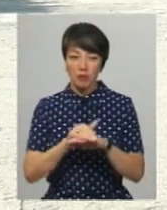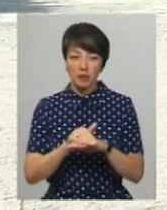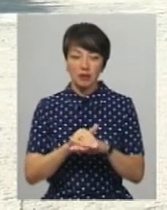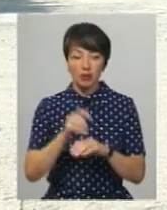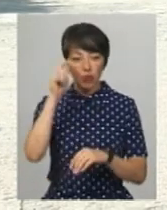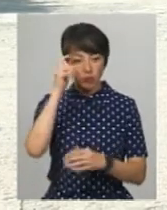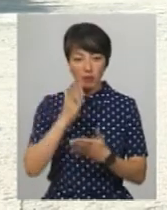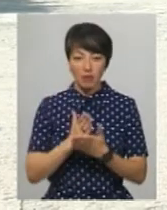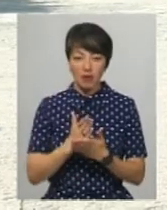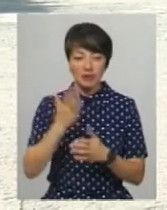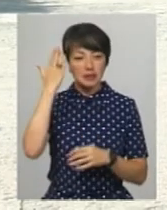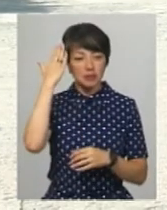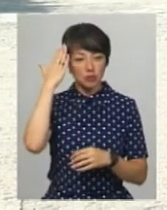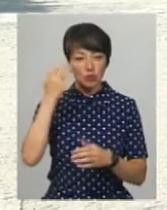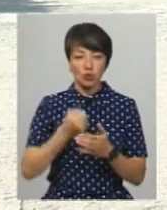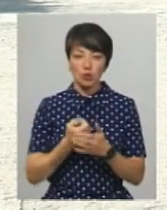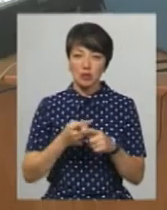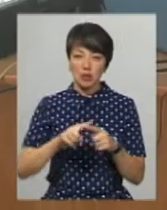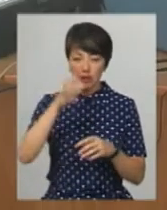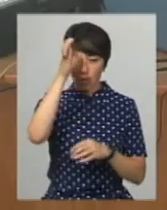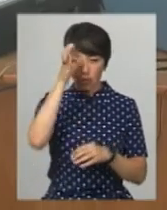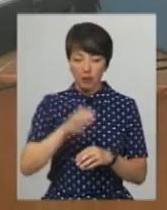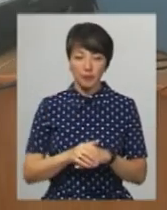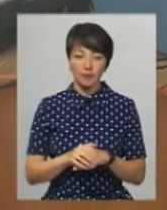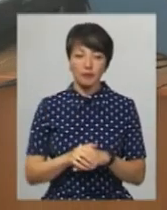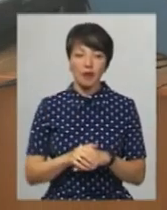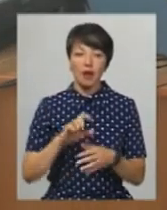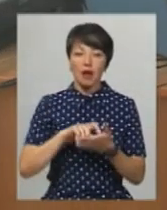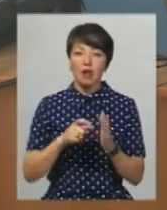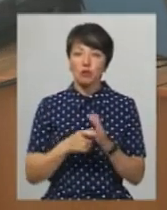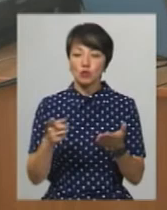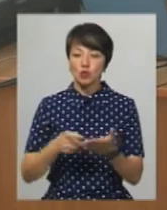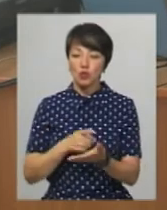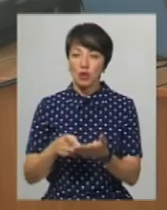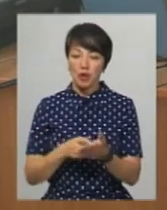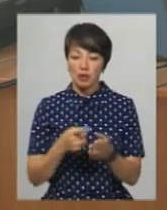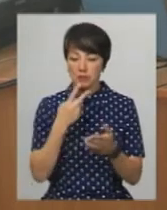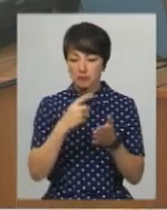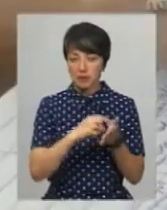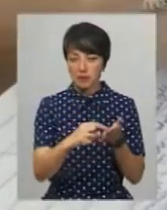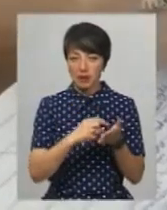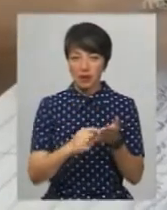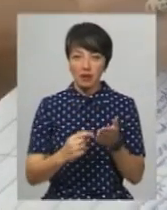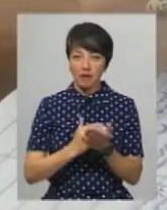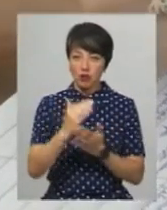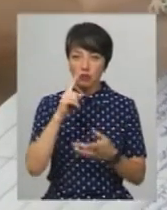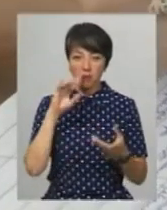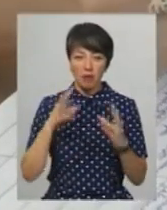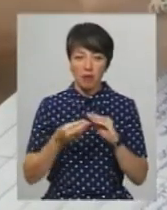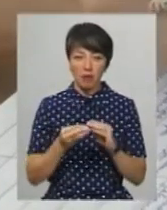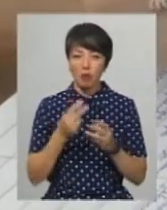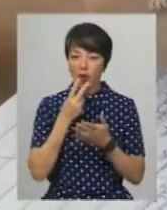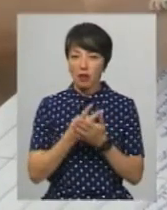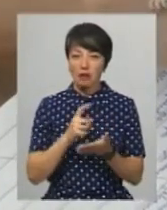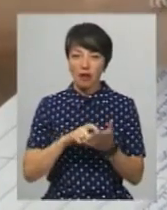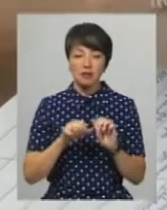має неабиякі здібності до цієї науки. У класному журналі навпроти прізвища Цвіль лише найвищі оцінки, показує їх класний керівник та